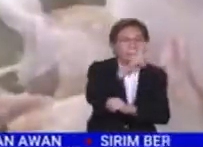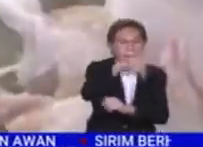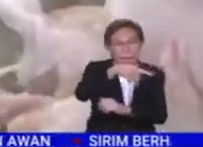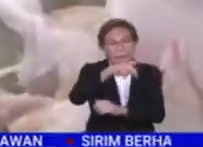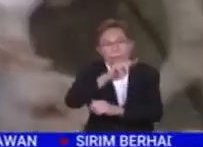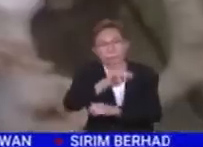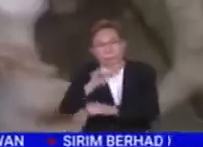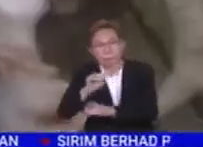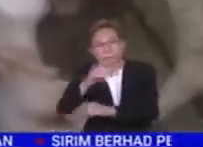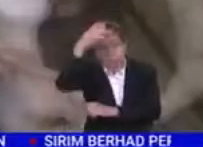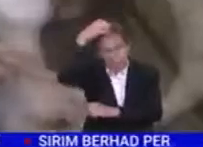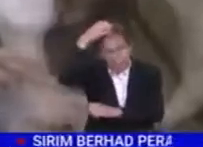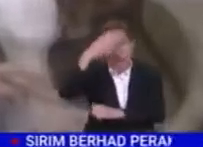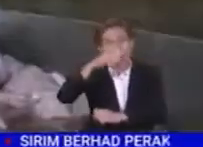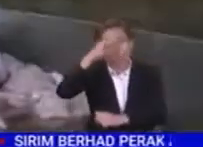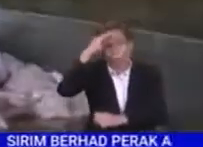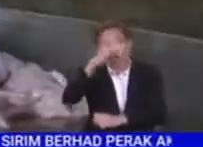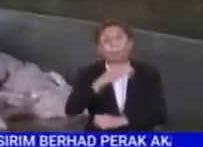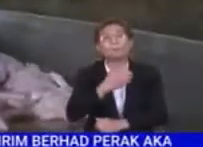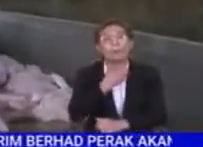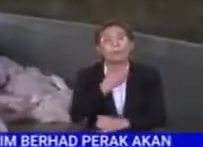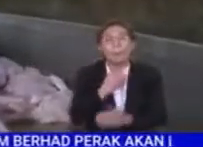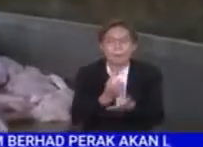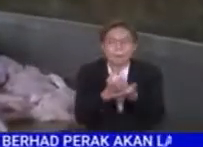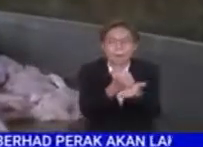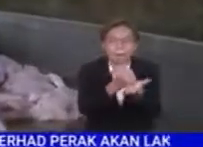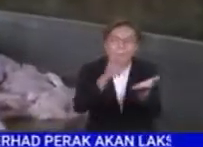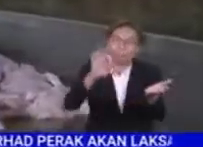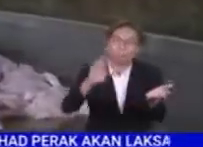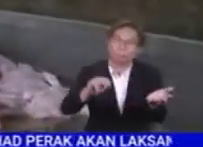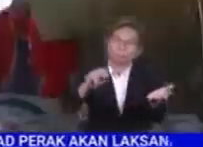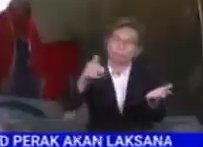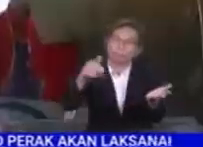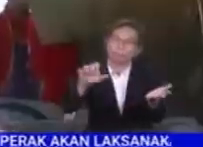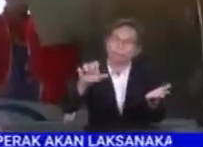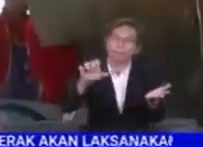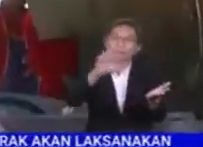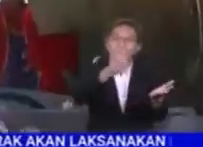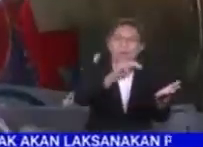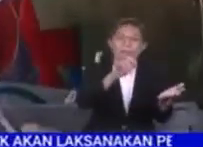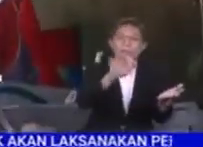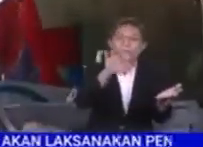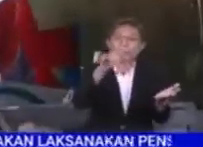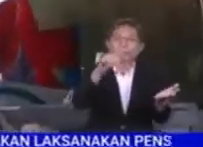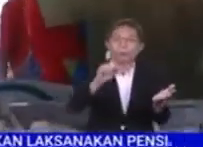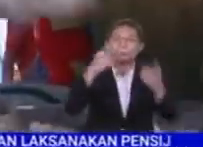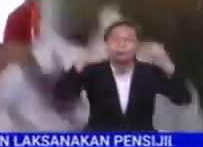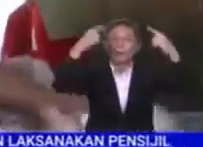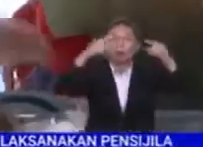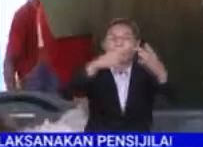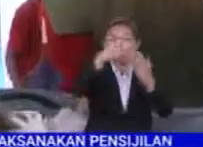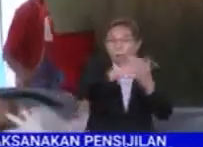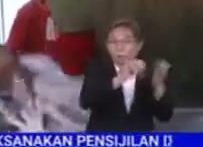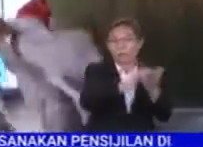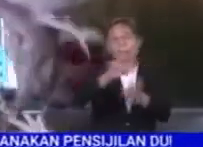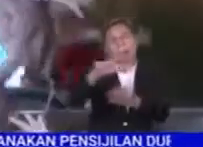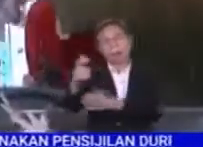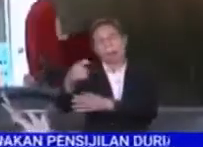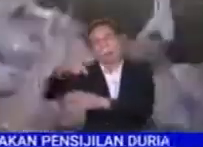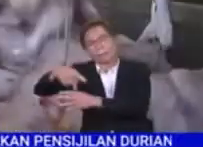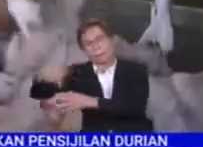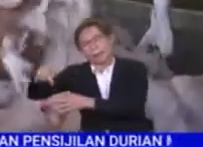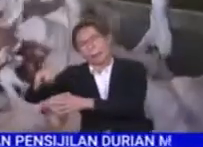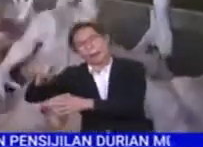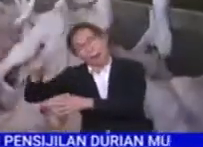Selangor Johor dan perak dikenal pasti bagi membantu nafas menjayakan program tersebut dengan beberapa PPN lain akan turut sama